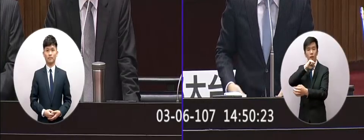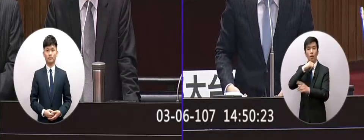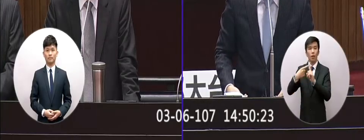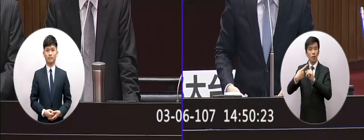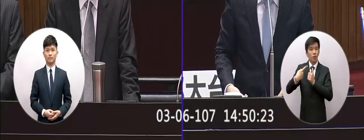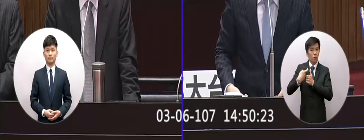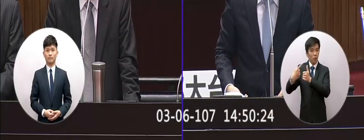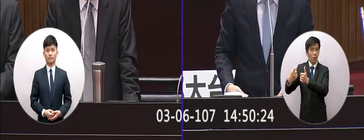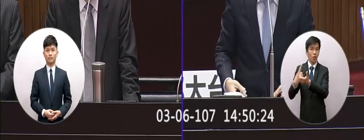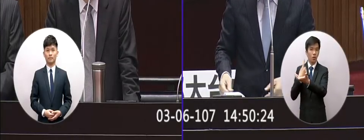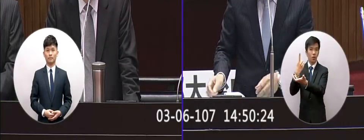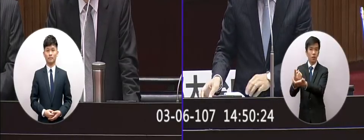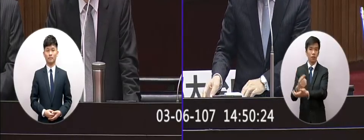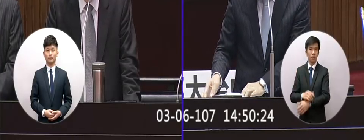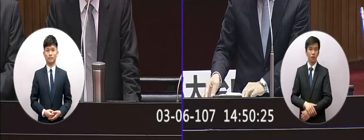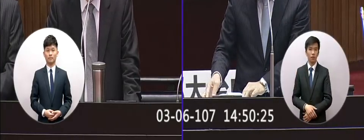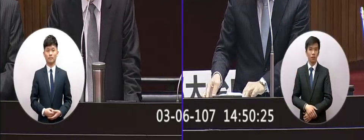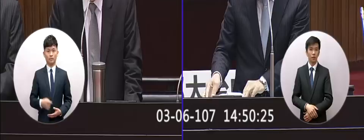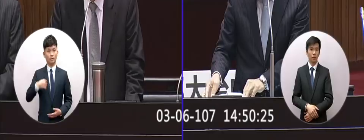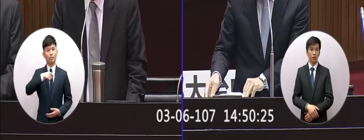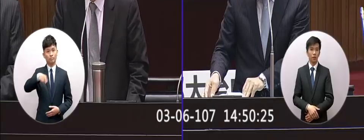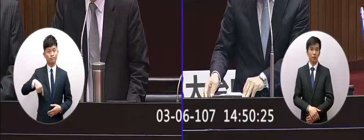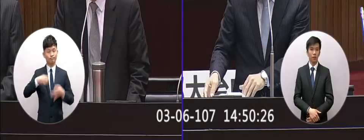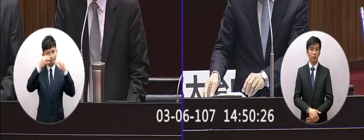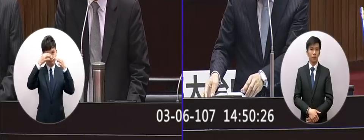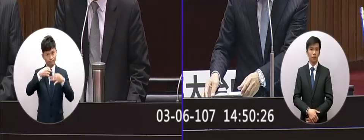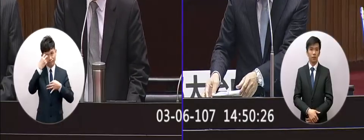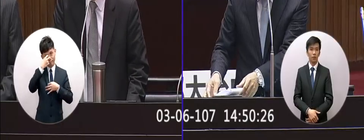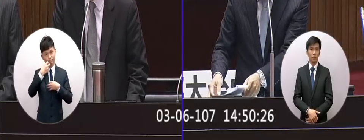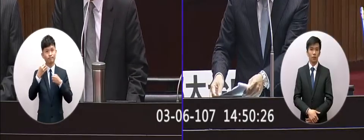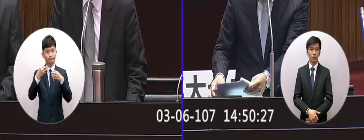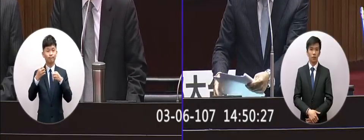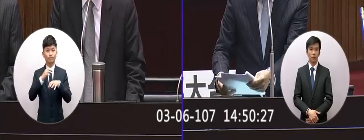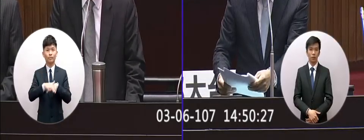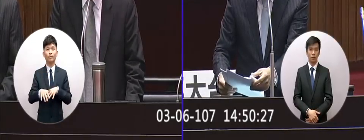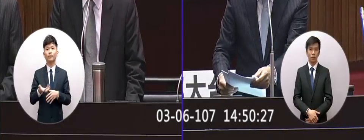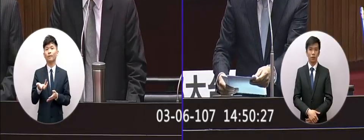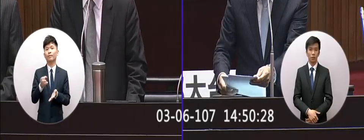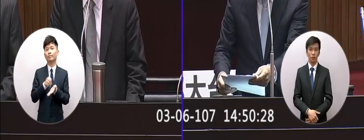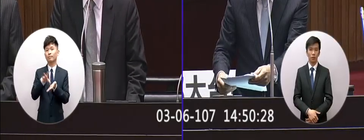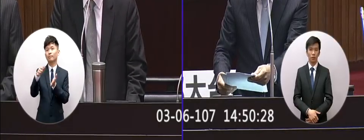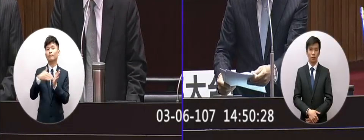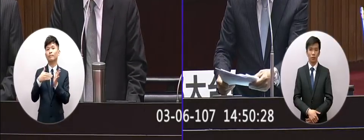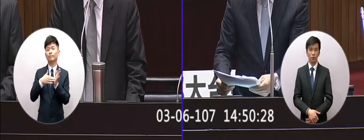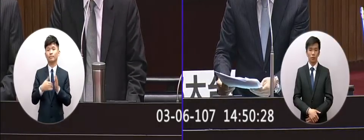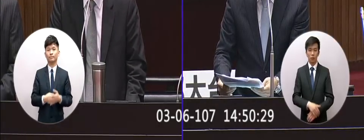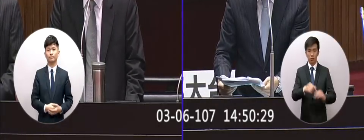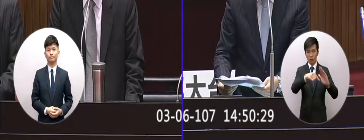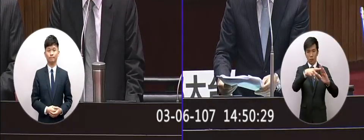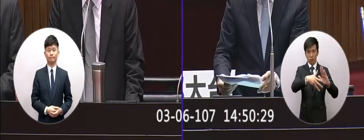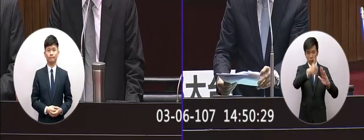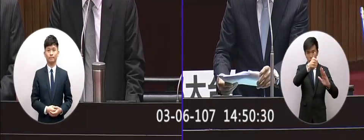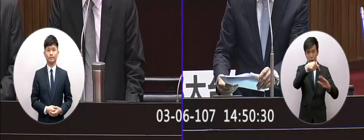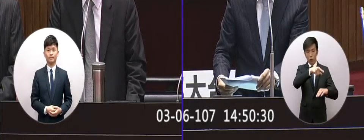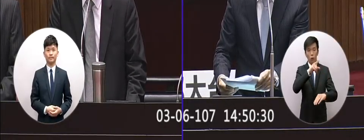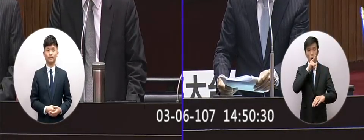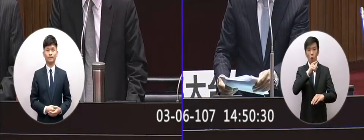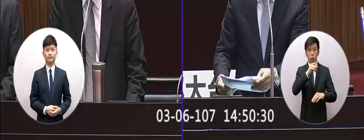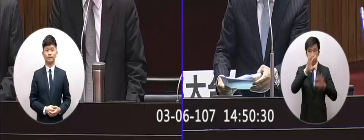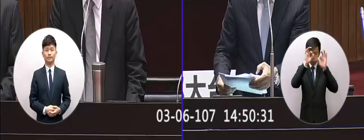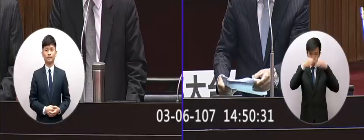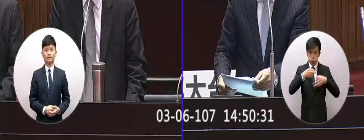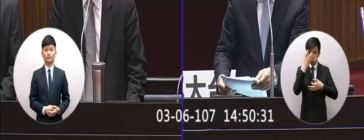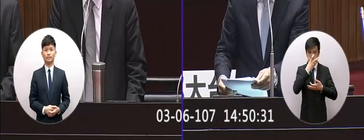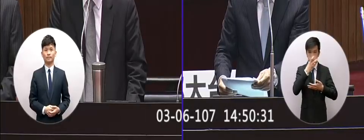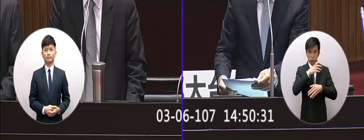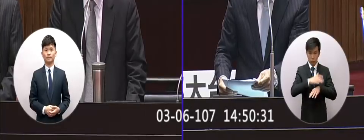应了。 我们会检讨，我刚刚有跟江委员说明。 部长，那个院长，你既然说要检讨了，我们